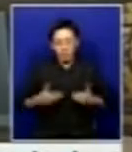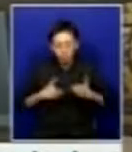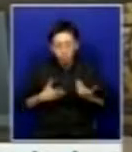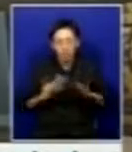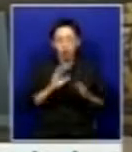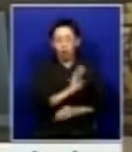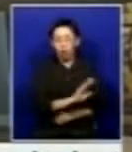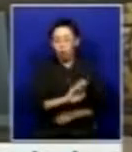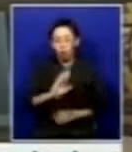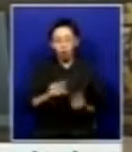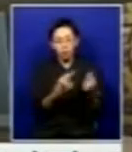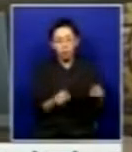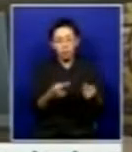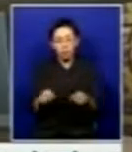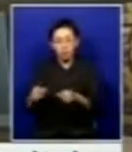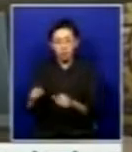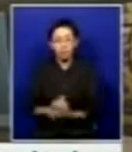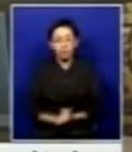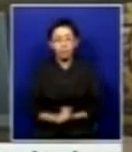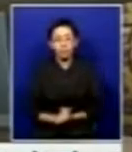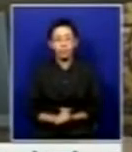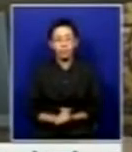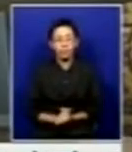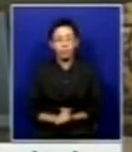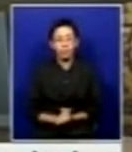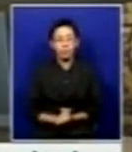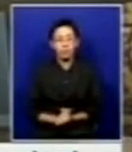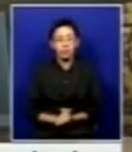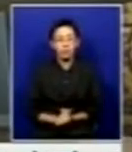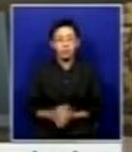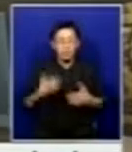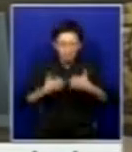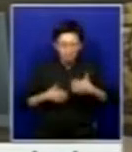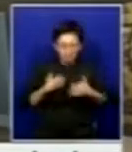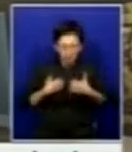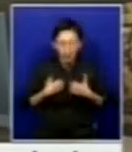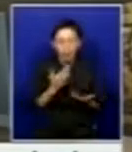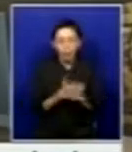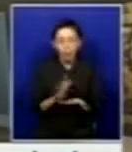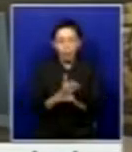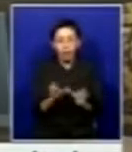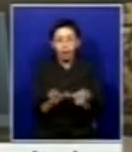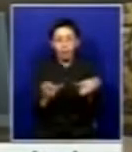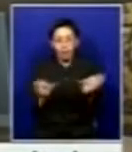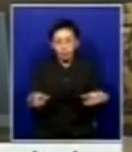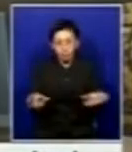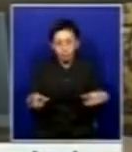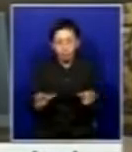นผมแบ่งผู้ประสบภัยคนที่เดือดร้อนคนที่มีความทุกข์เป็นสองกลุ่มกันท่านประธานครับตามภาพสไล